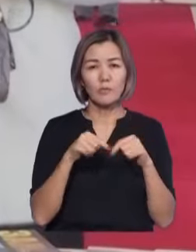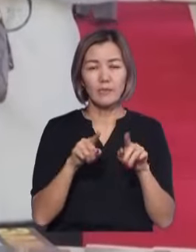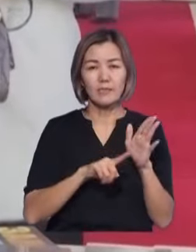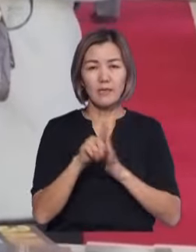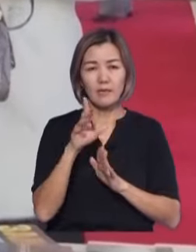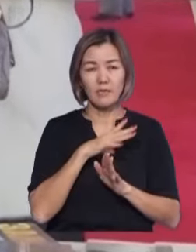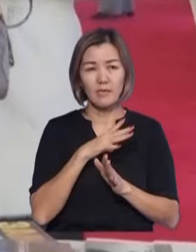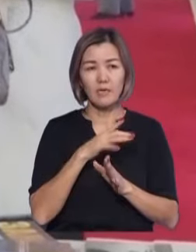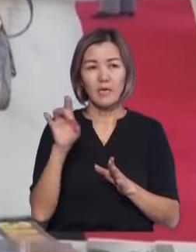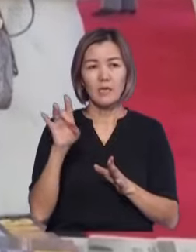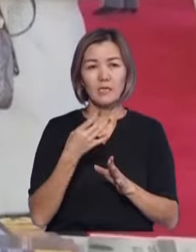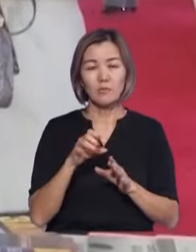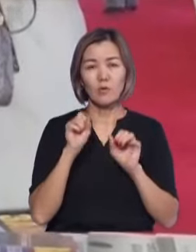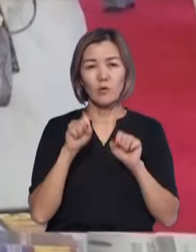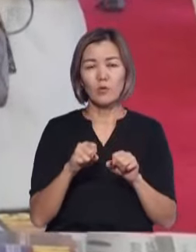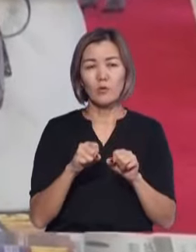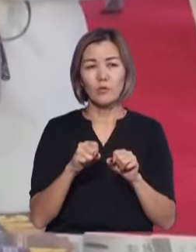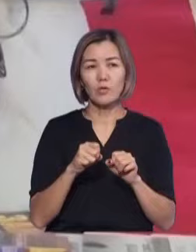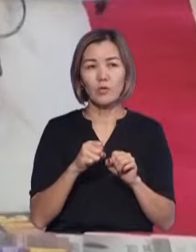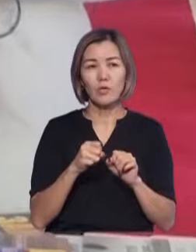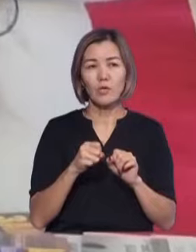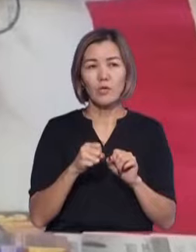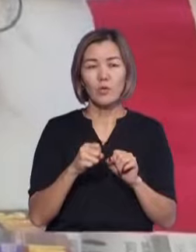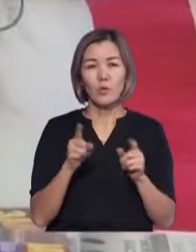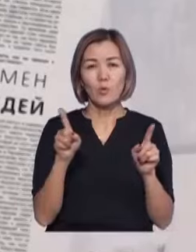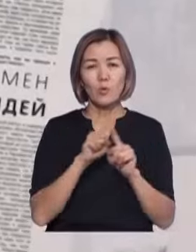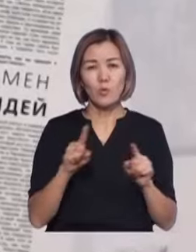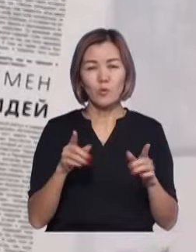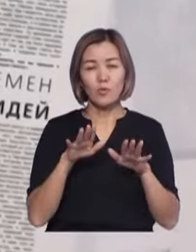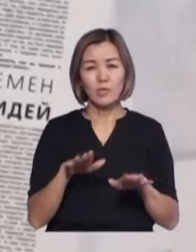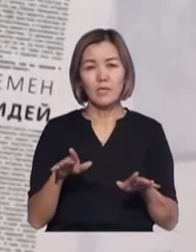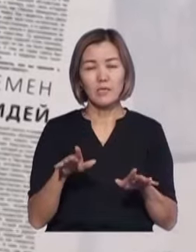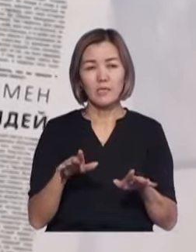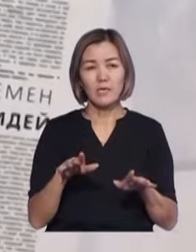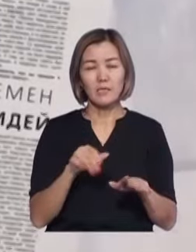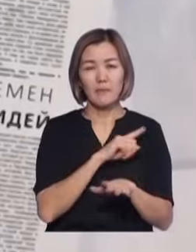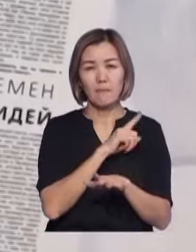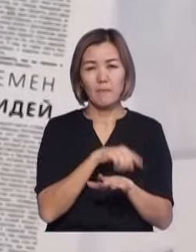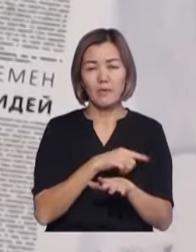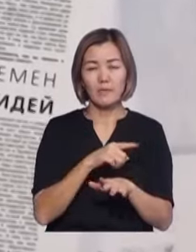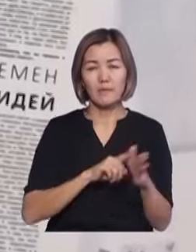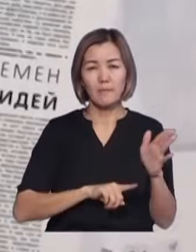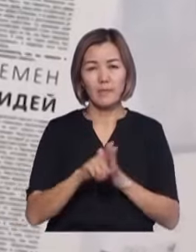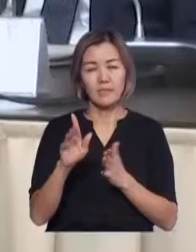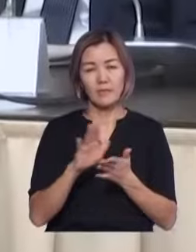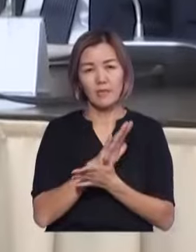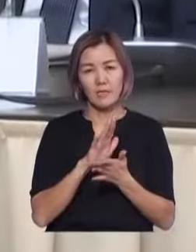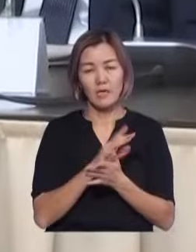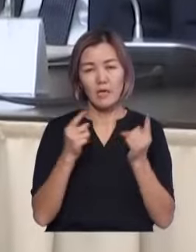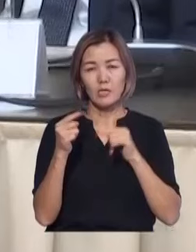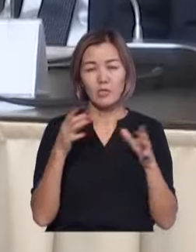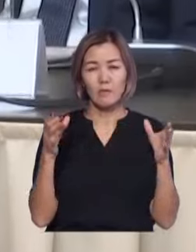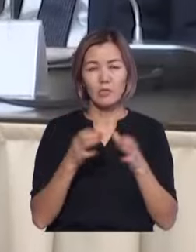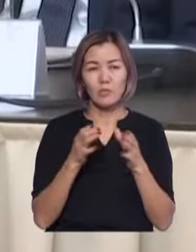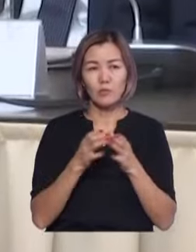еді. Бүгінде бұл республикалық құқықтық басылымның бақ әлемінде орны бекіген, әрі республикадағы құқықтық алғашқы басылымның бірі. Шығармашылық ұжым